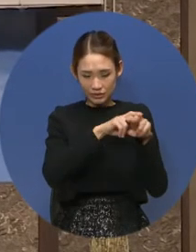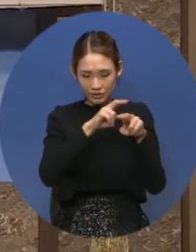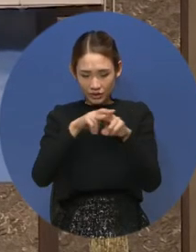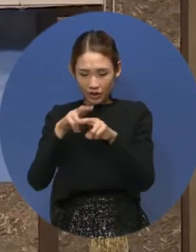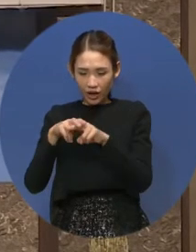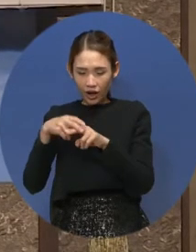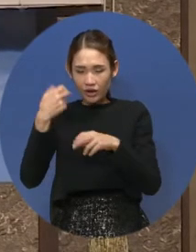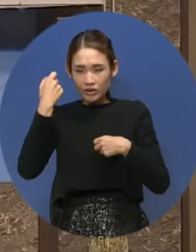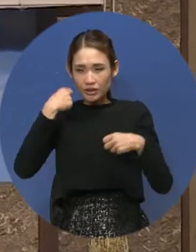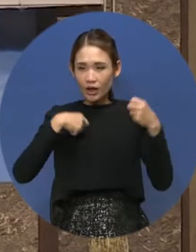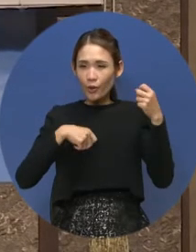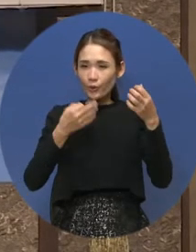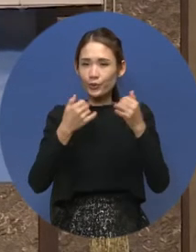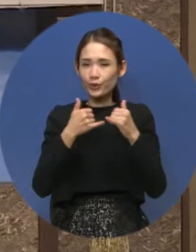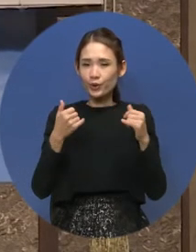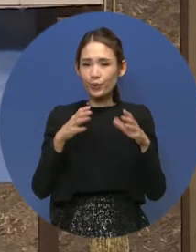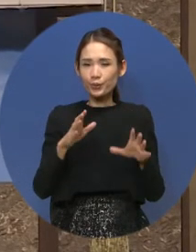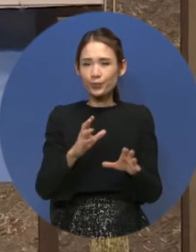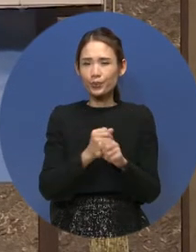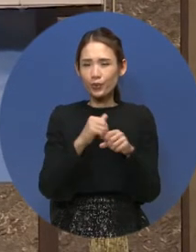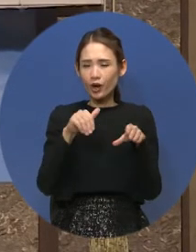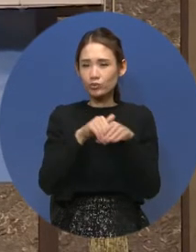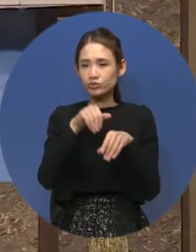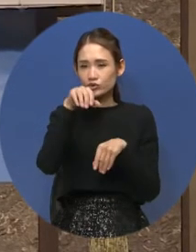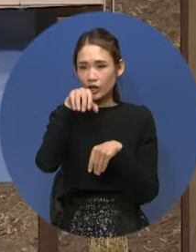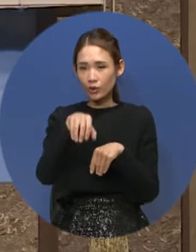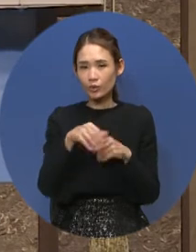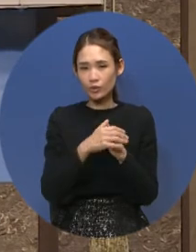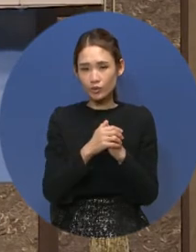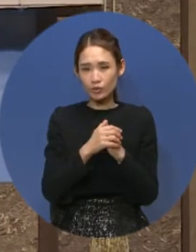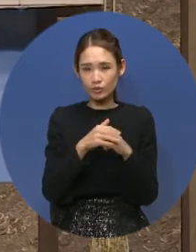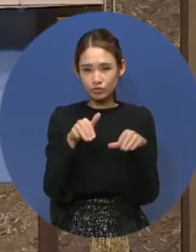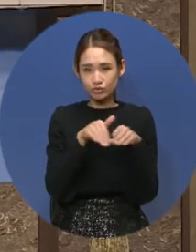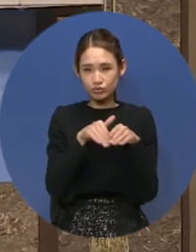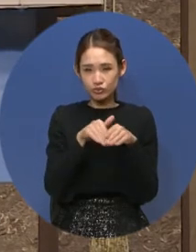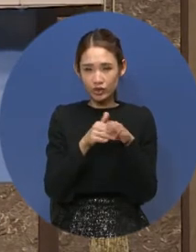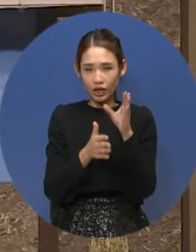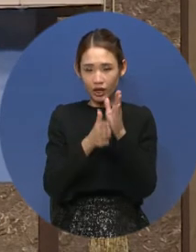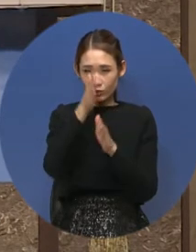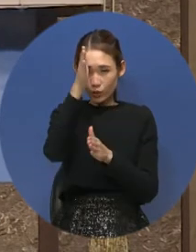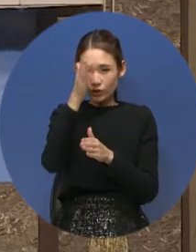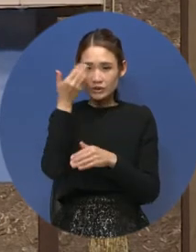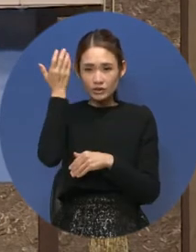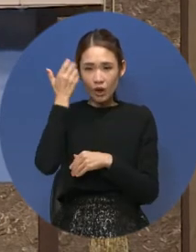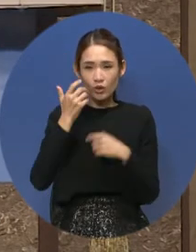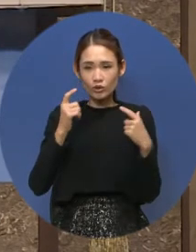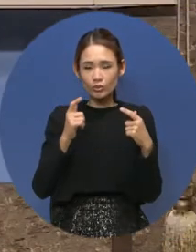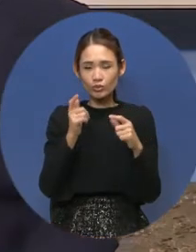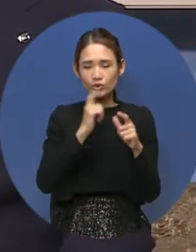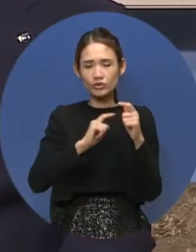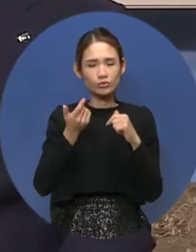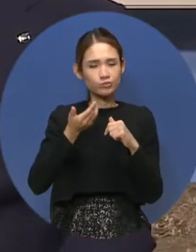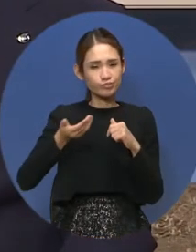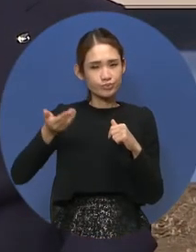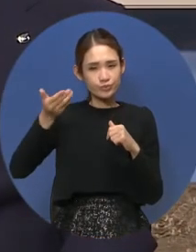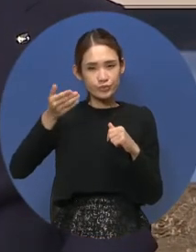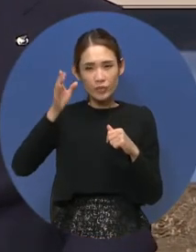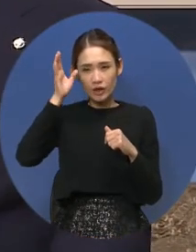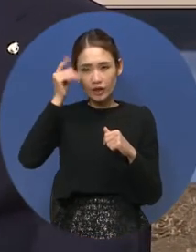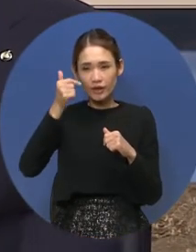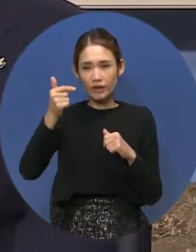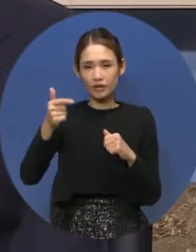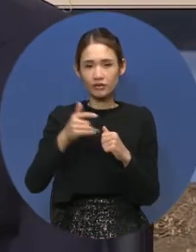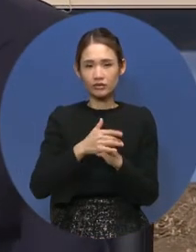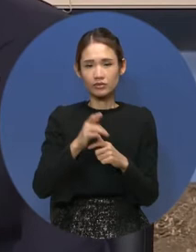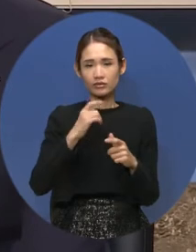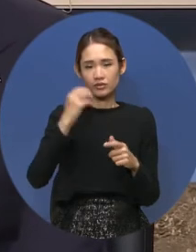등 복합 문화공간에 들어와서 네. 문화도시 영동포구의 위상을 한껏 올릴 거라고 생각합니다. 상당히 큰 규모인데요.